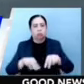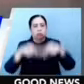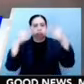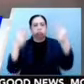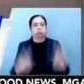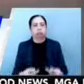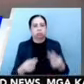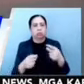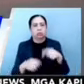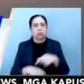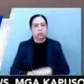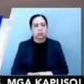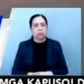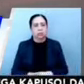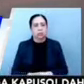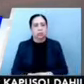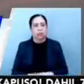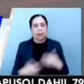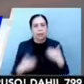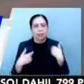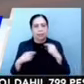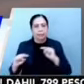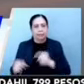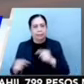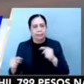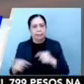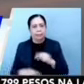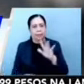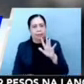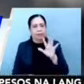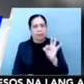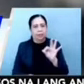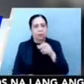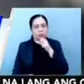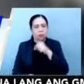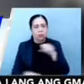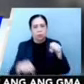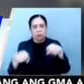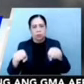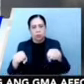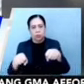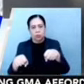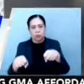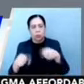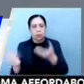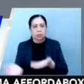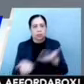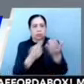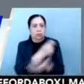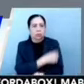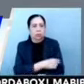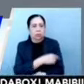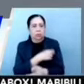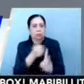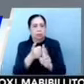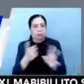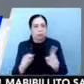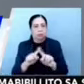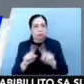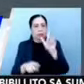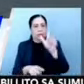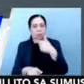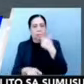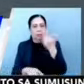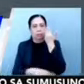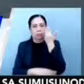biktima. Nagtamo ng mga sugat ang 59-anyos na rider. Naisugod pa sa ospital ang biktima pero idiniklarang dead on